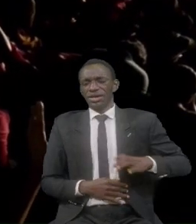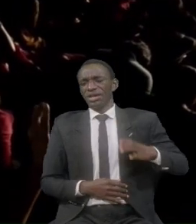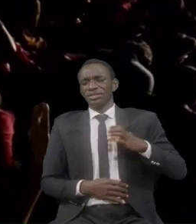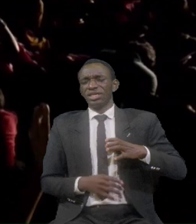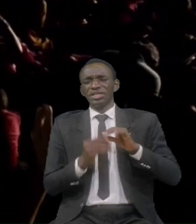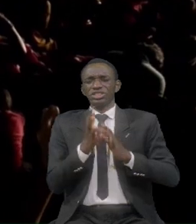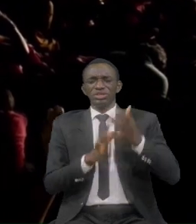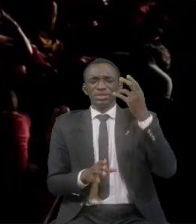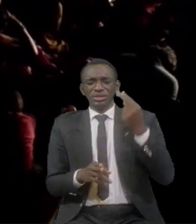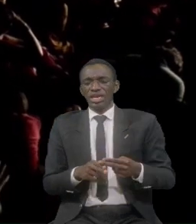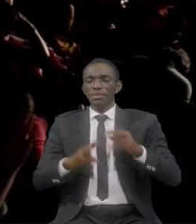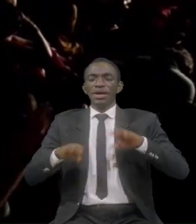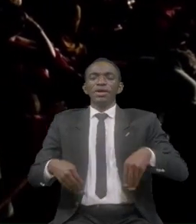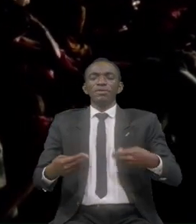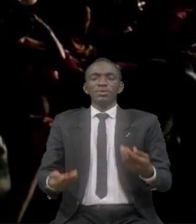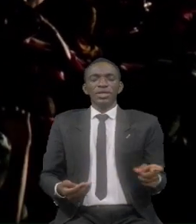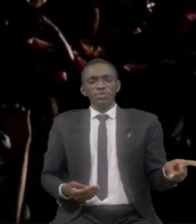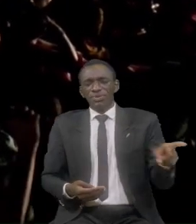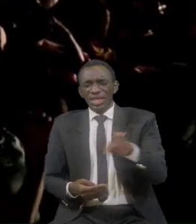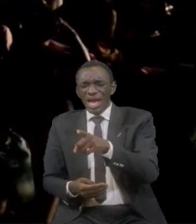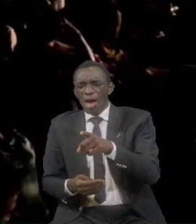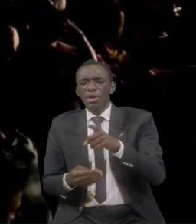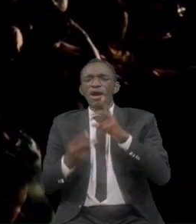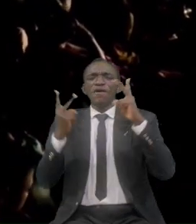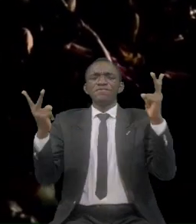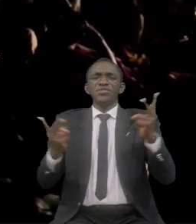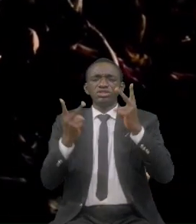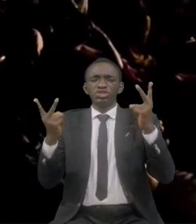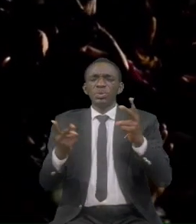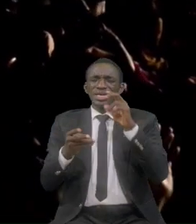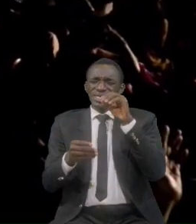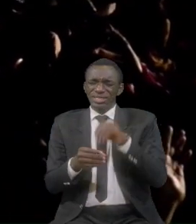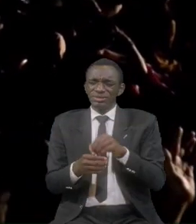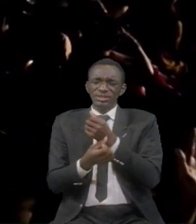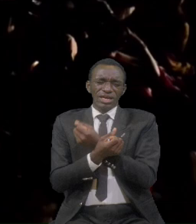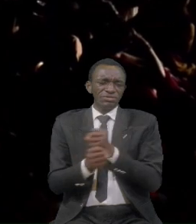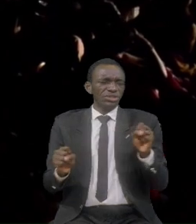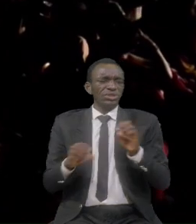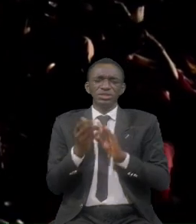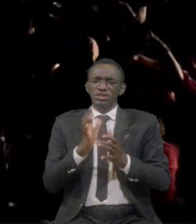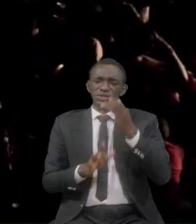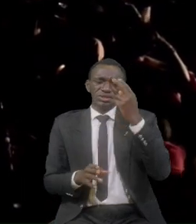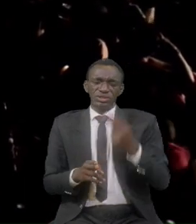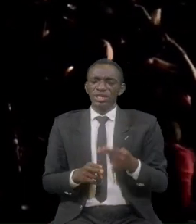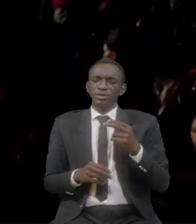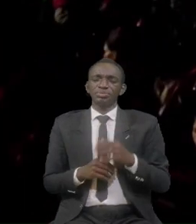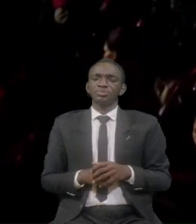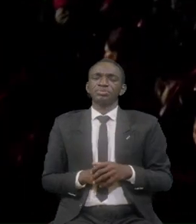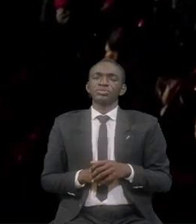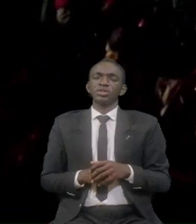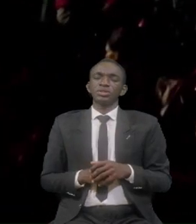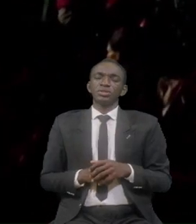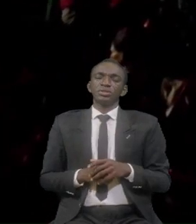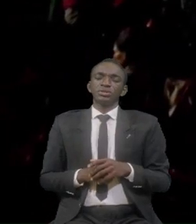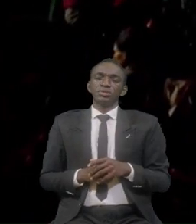victory in salvation. Ogimong ihatag kanila ang kagawasan kalaugan sa kaluwasan. God who answers prayer. Diya sa imong pangalan. God